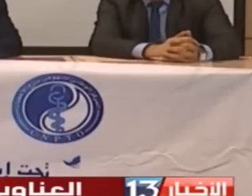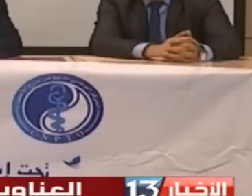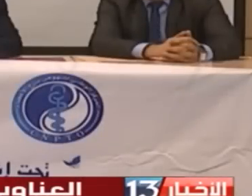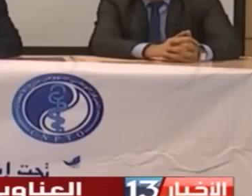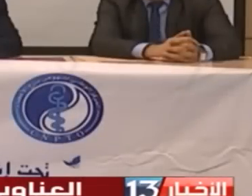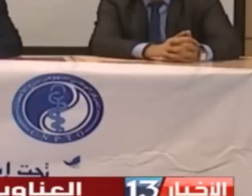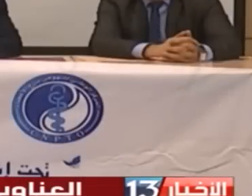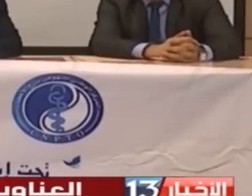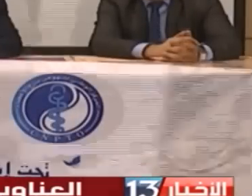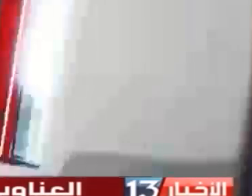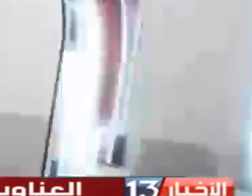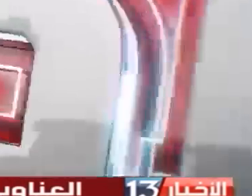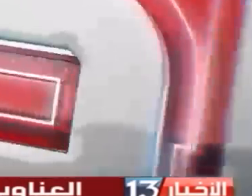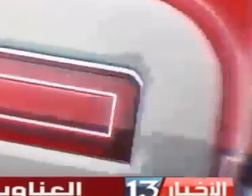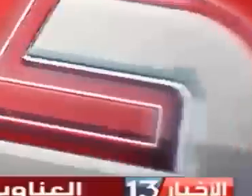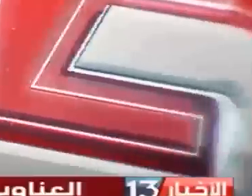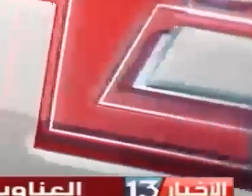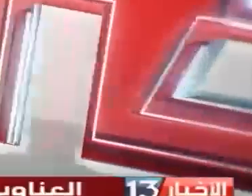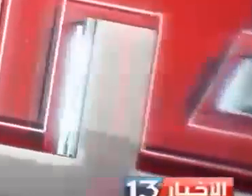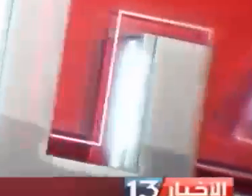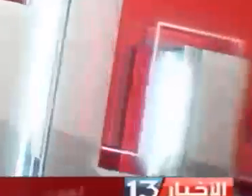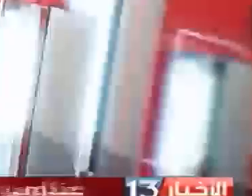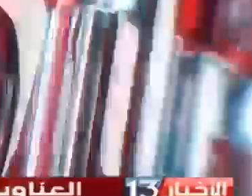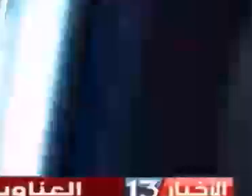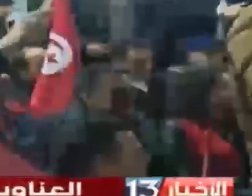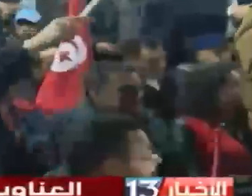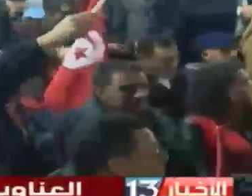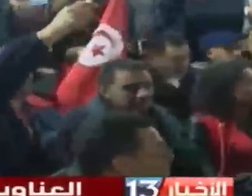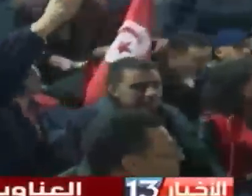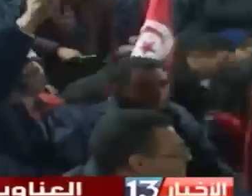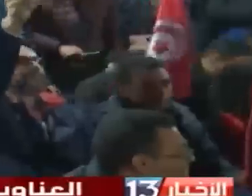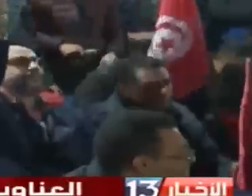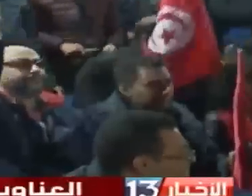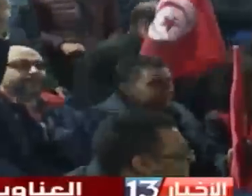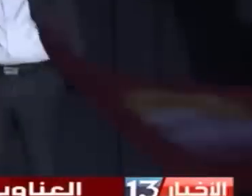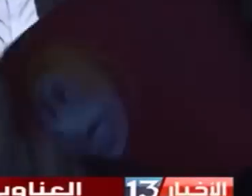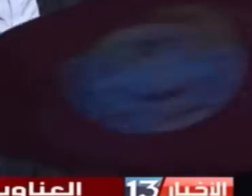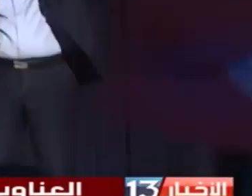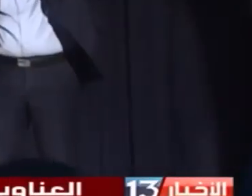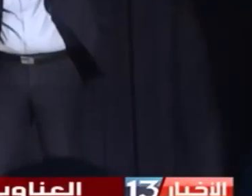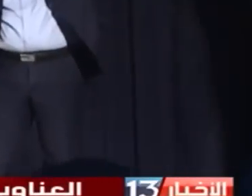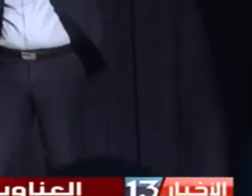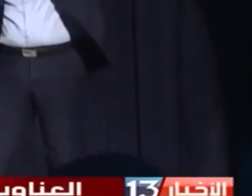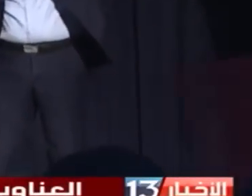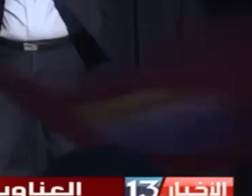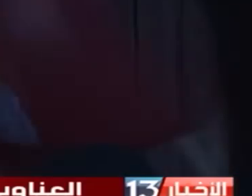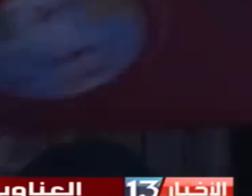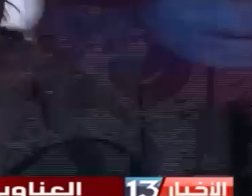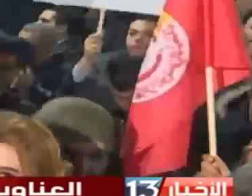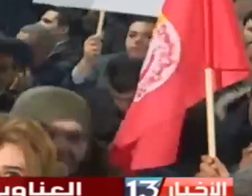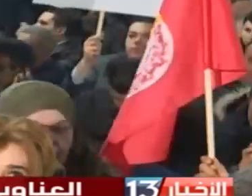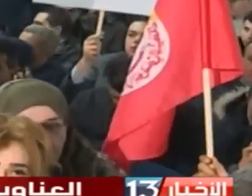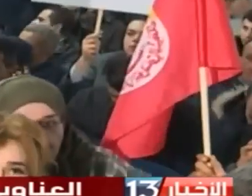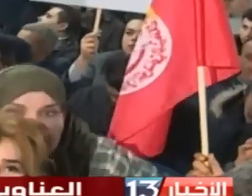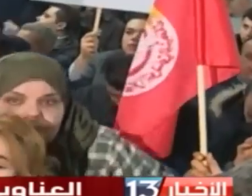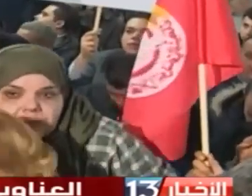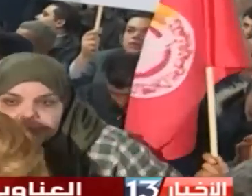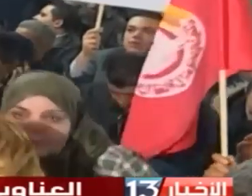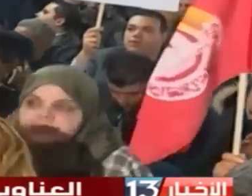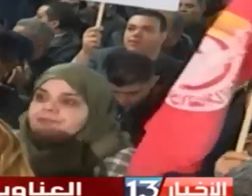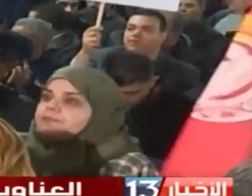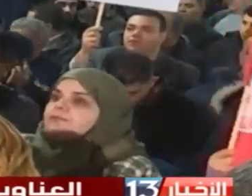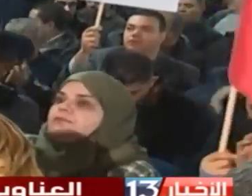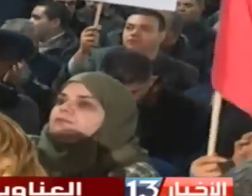كبير تعمل على ترسيخه الجهات المعنية. اتحاد الشغل يجدد تمسكه بإضراب 17 من